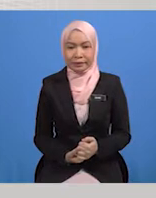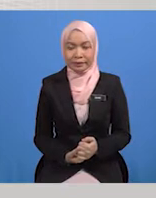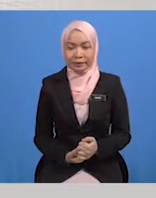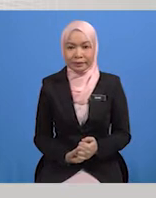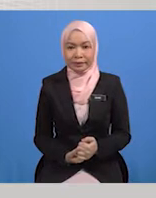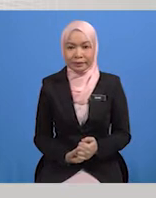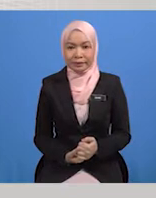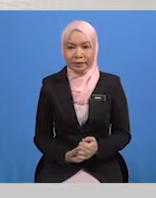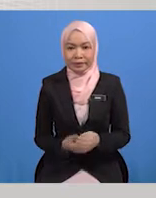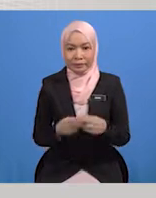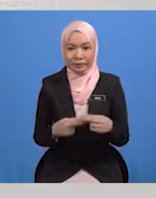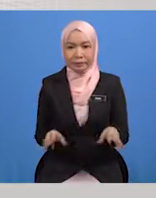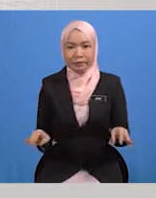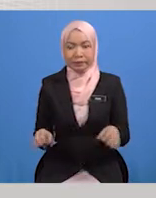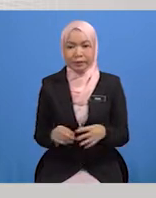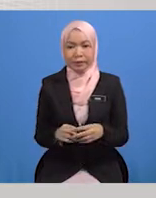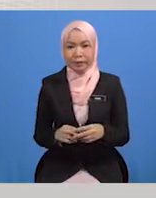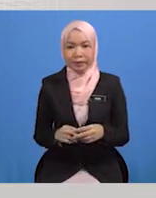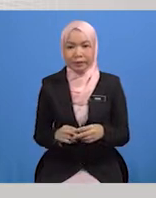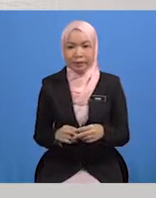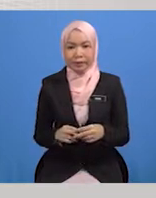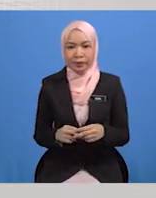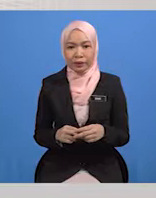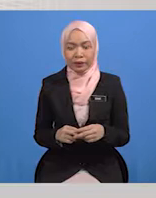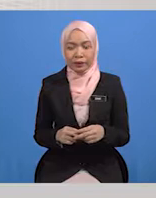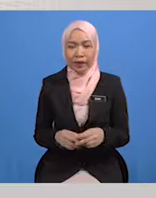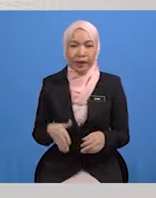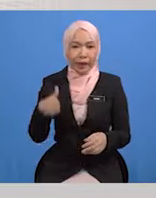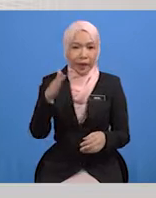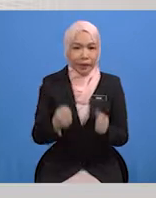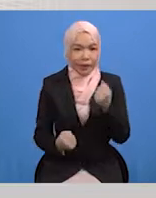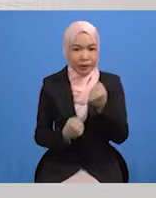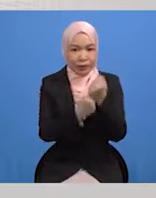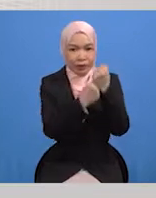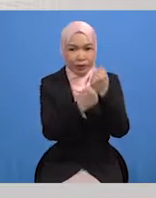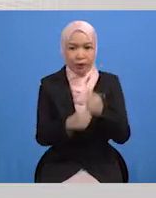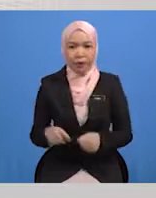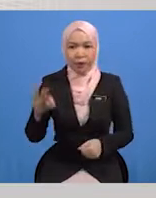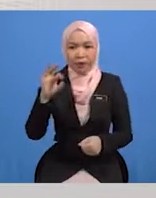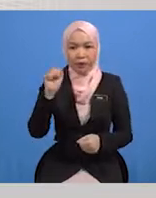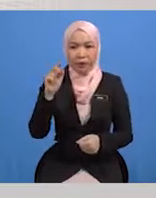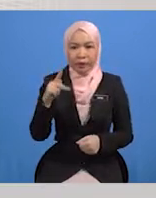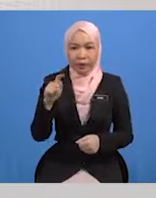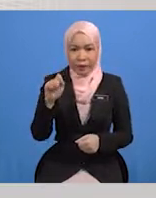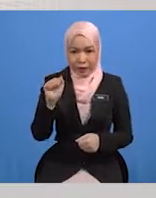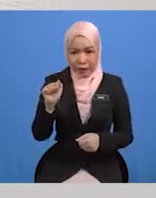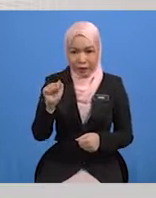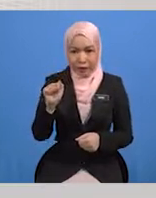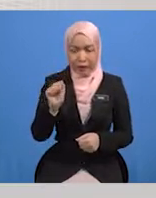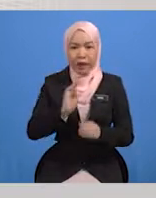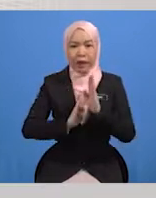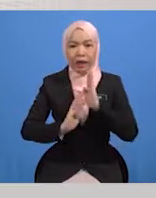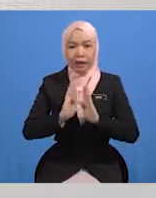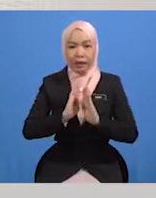Huraian pro atau huraian yang menyokong fakta. Adab sopan dapat